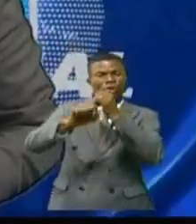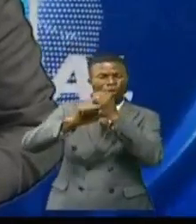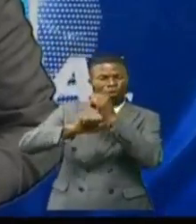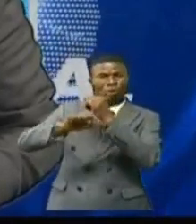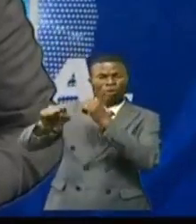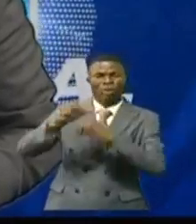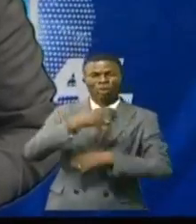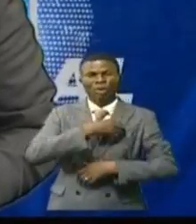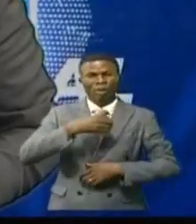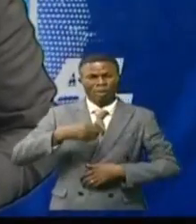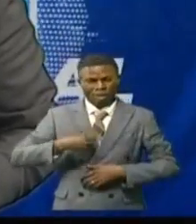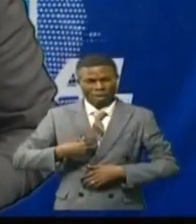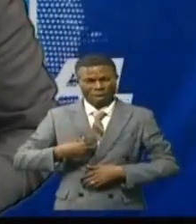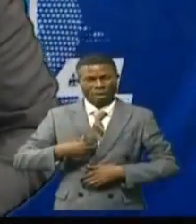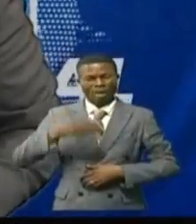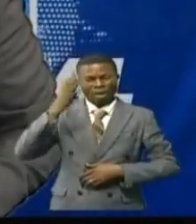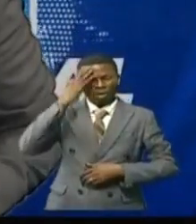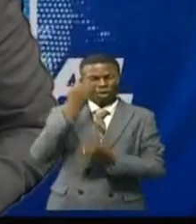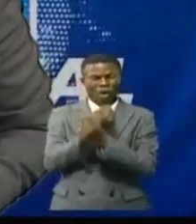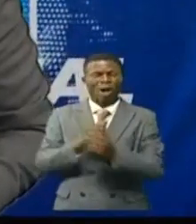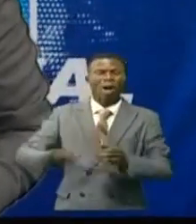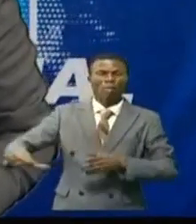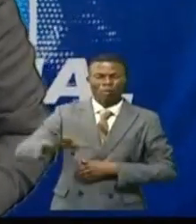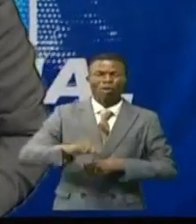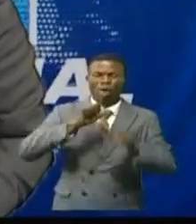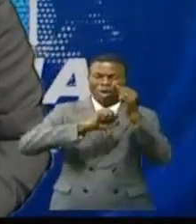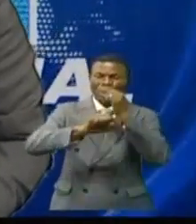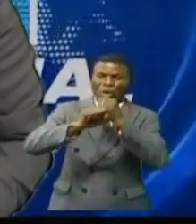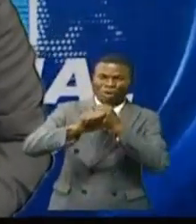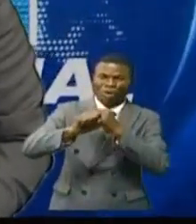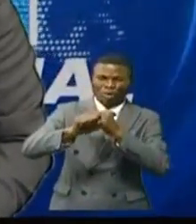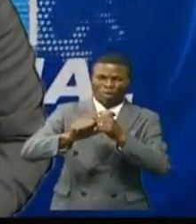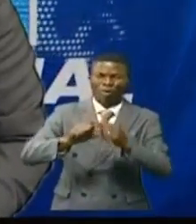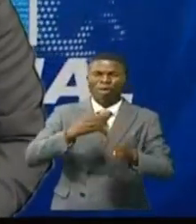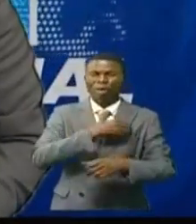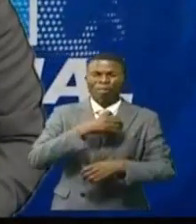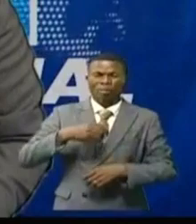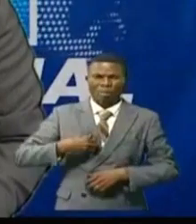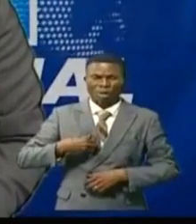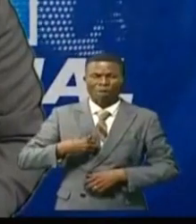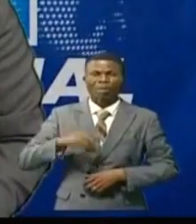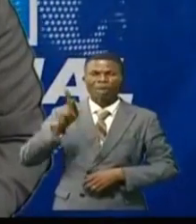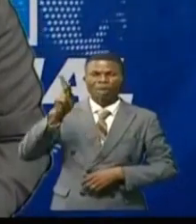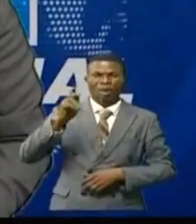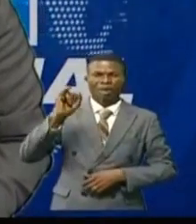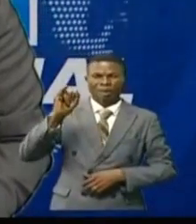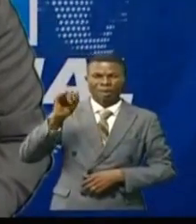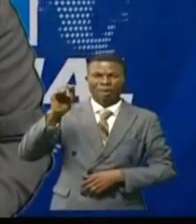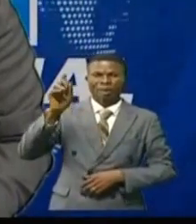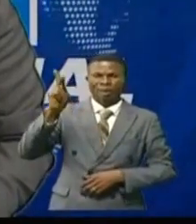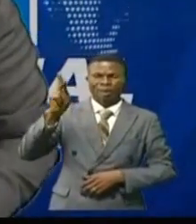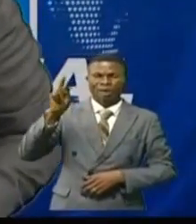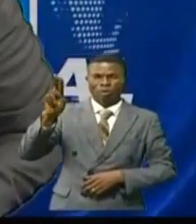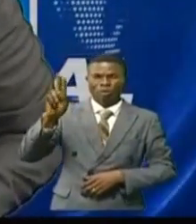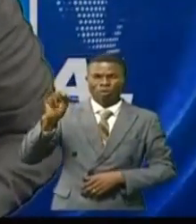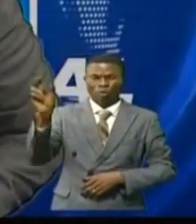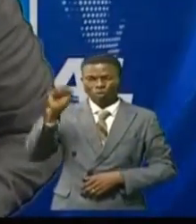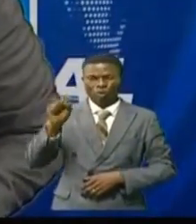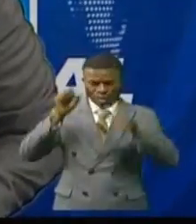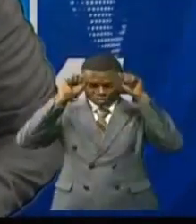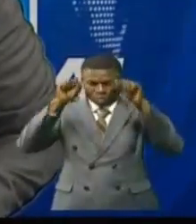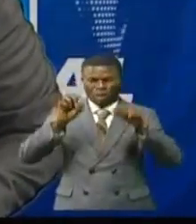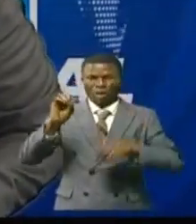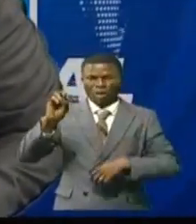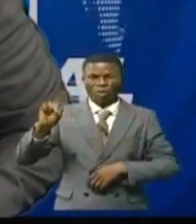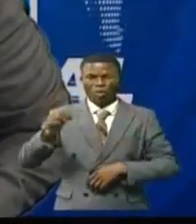de femmes à l'éveil patriotique. Sensibilisation assurée par Brigitte Kinkoufi Pidipio qui est présidente de l'ONG Moissy